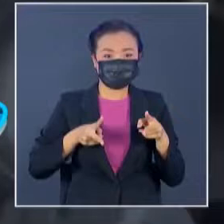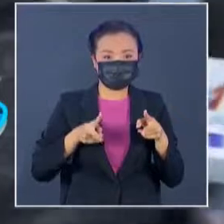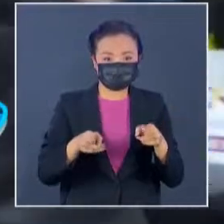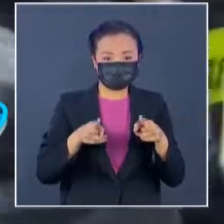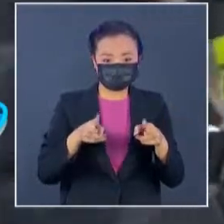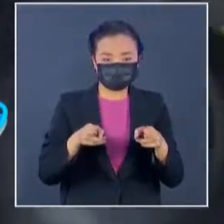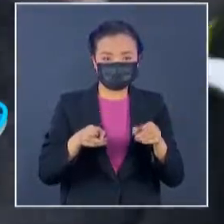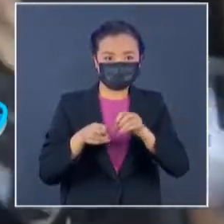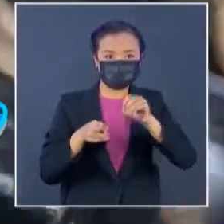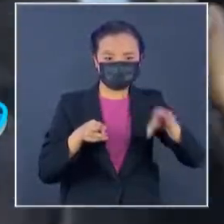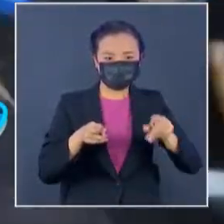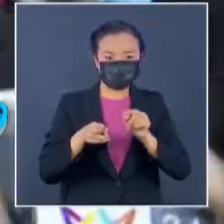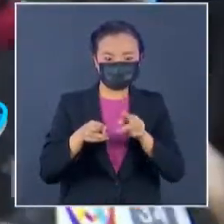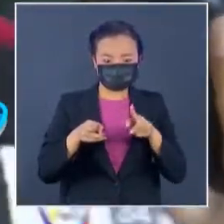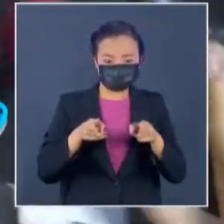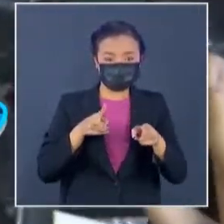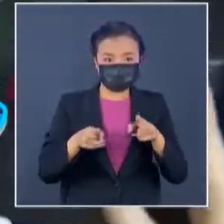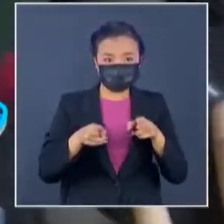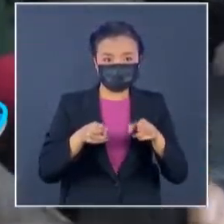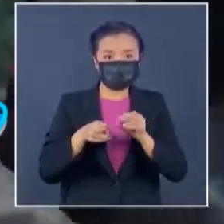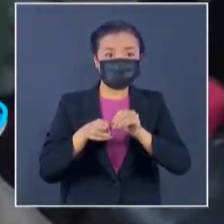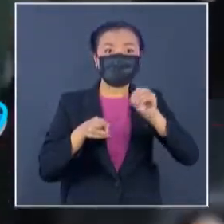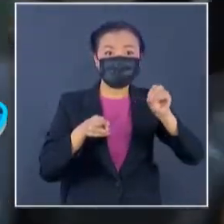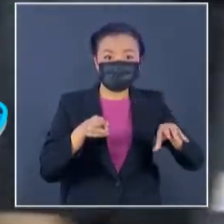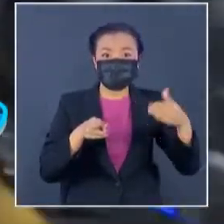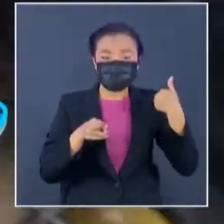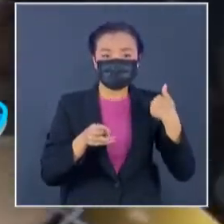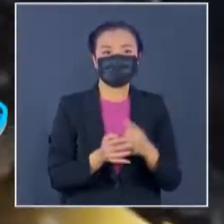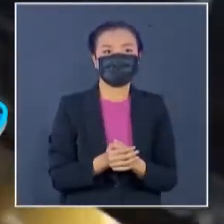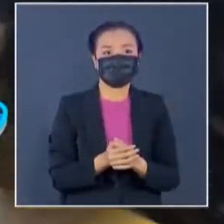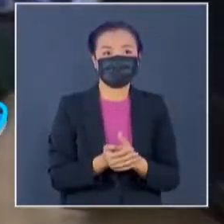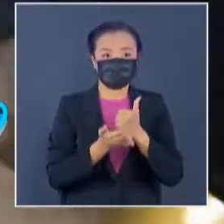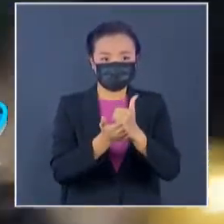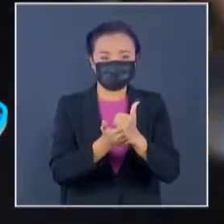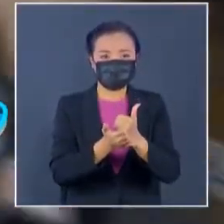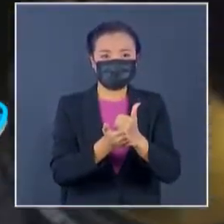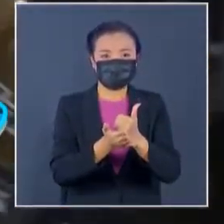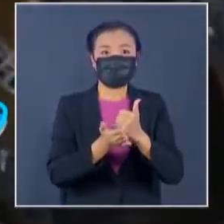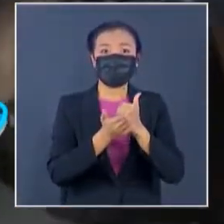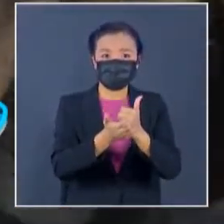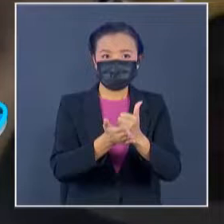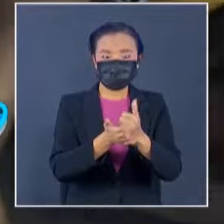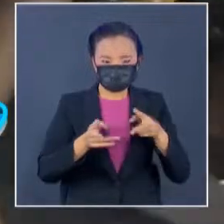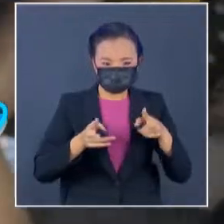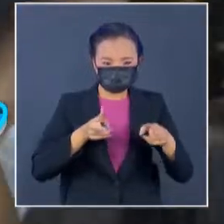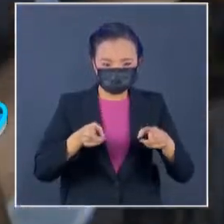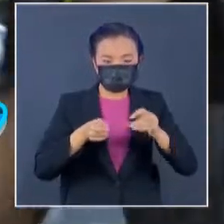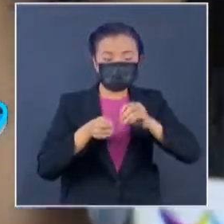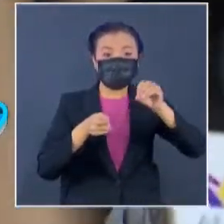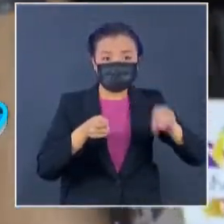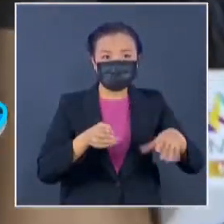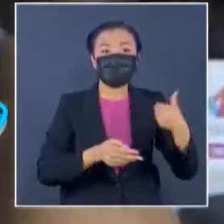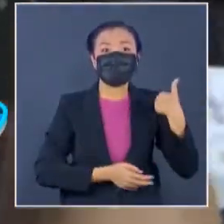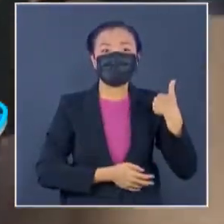างช่วงเนี่ยหายไปนะครับเป็นบางช่วงที่พยายามจะช่วยชีวิตผู้เสียชีวิตเนี่ยถูกตัดออกไป